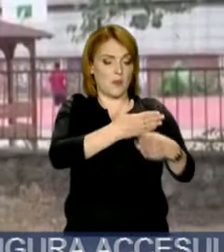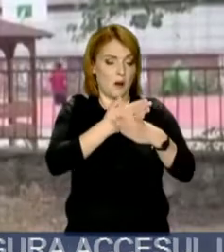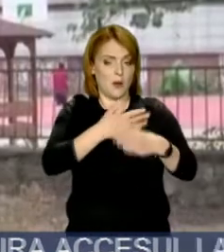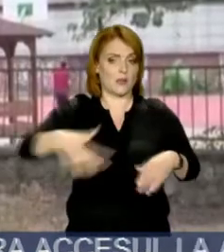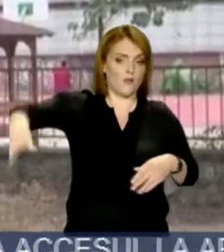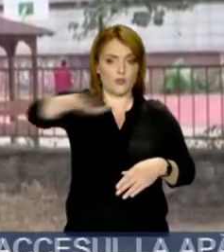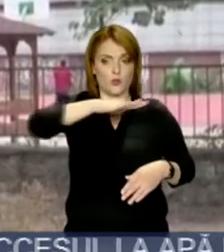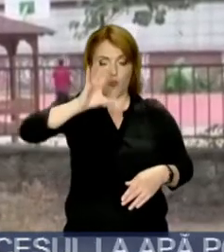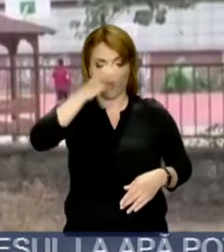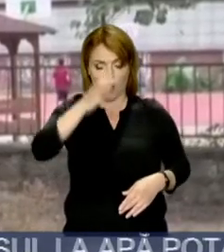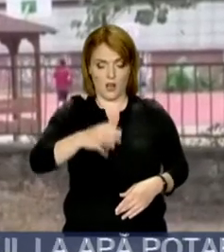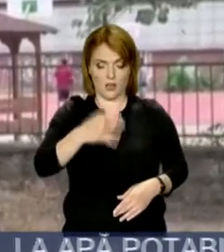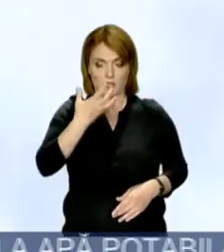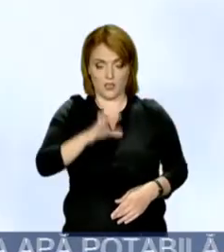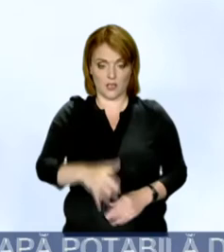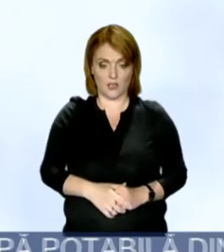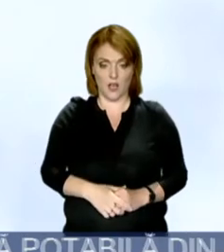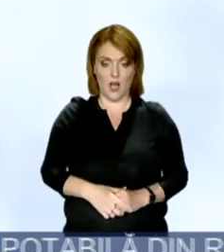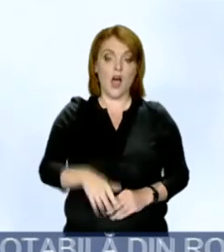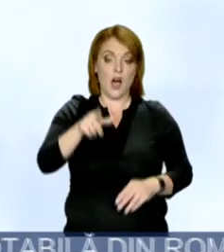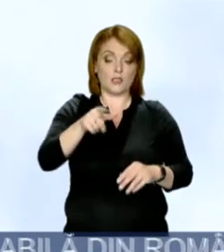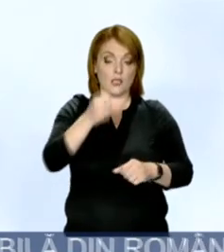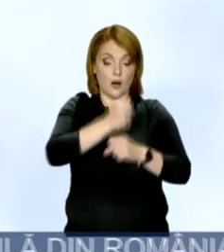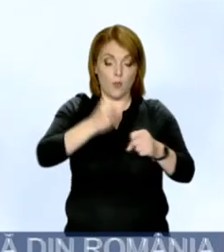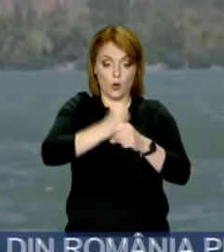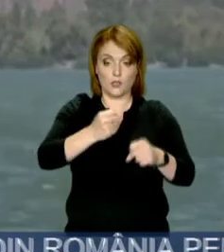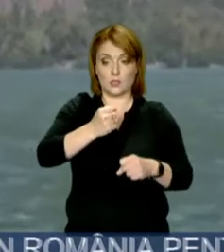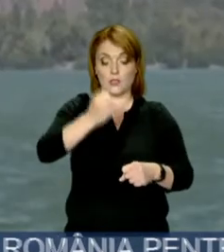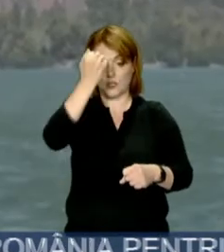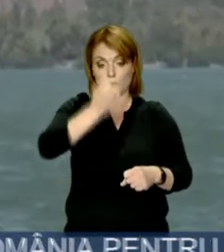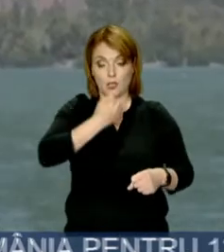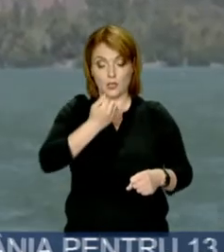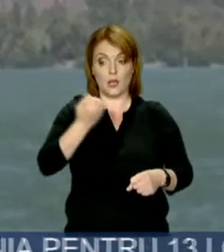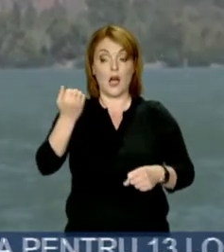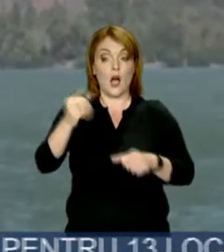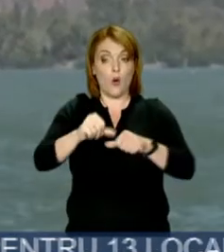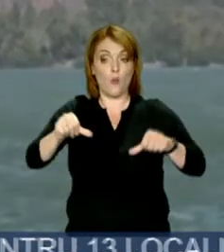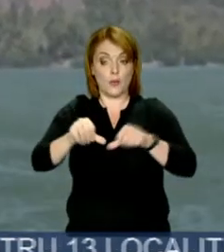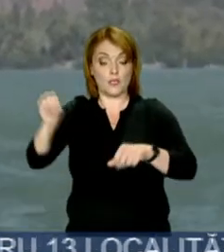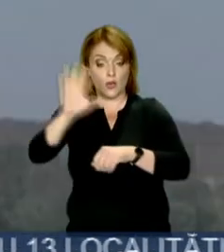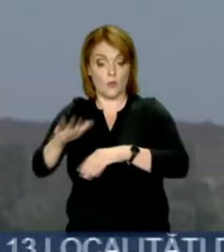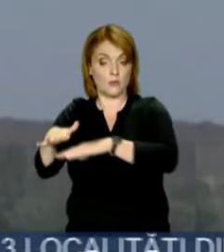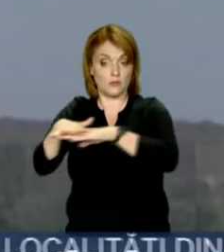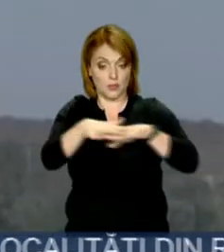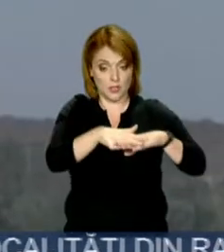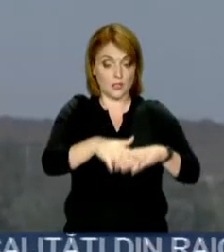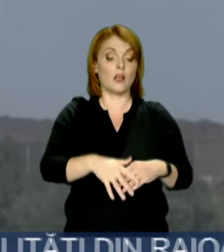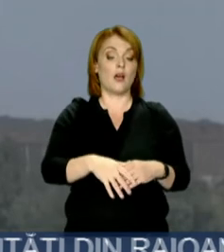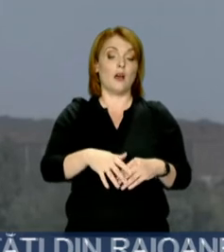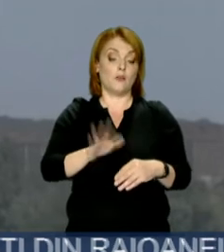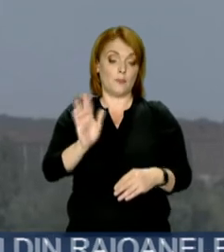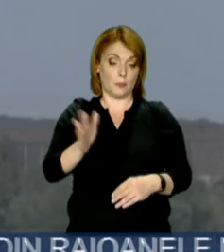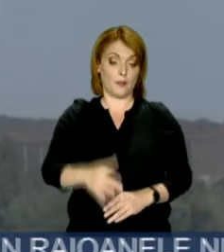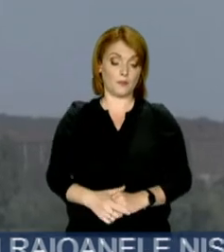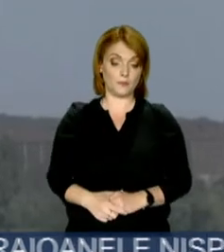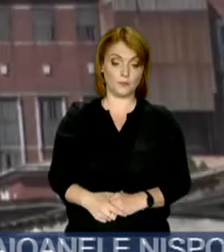pe cărbune din Bulgaria funcționează datorită unei derogări de la Comisia Europeană, care permite 3 depășiri medii zilnice și 24